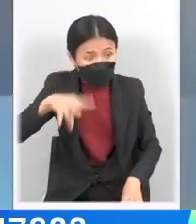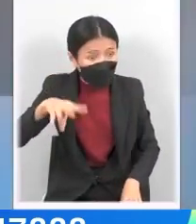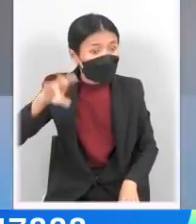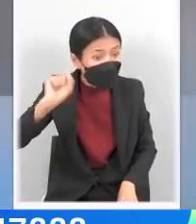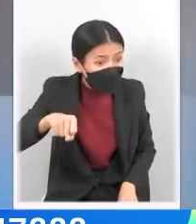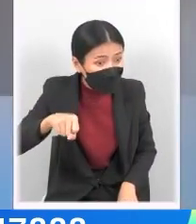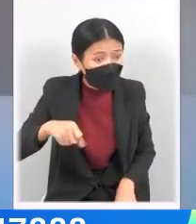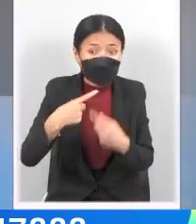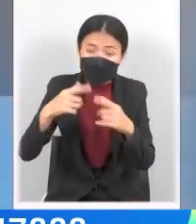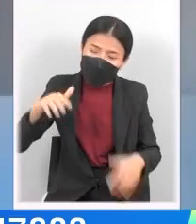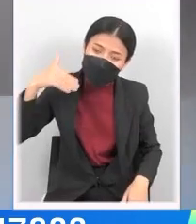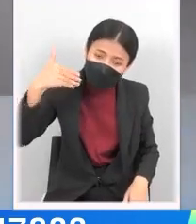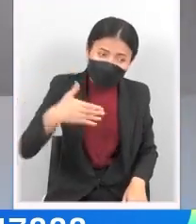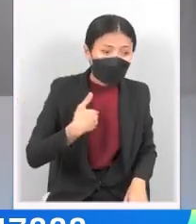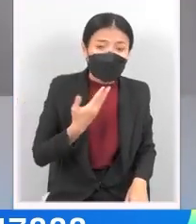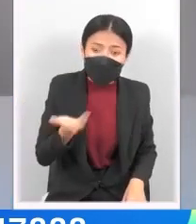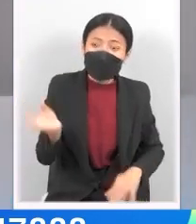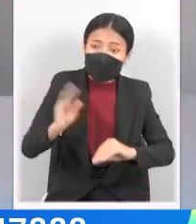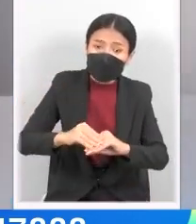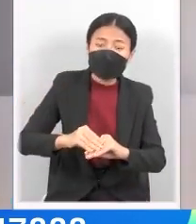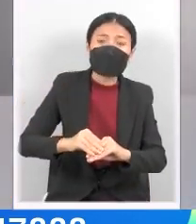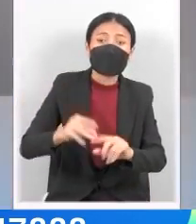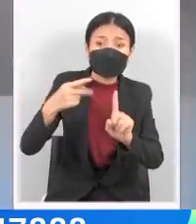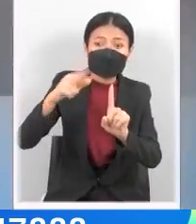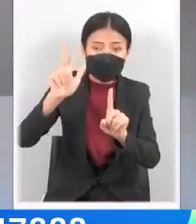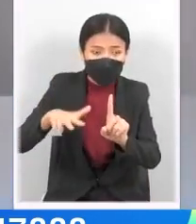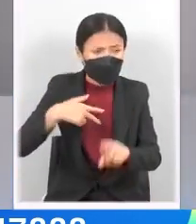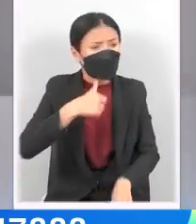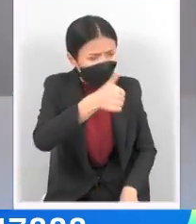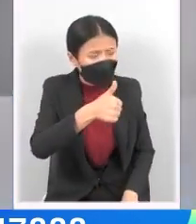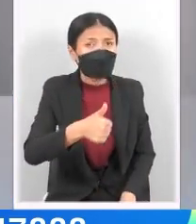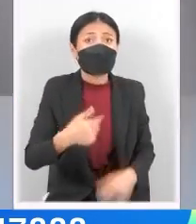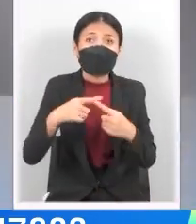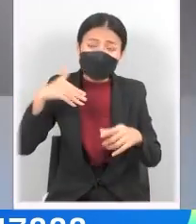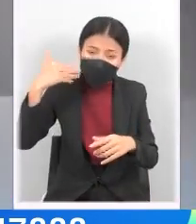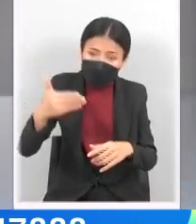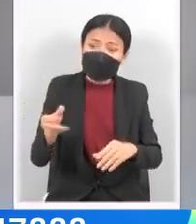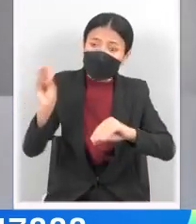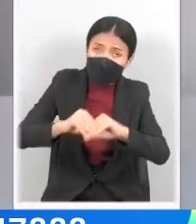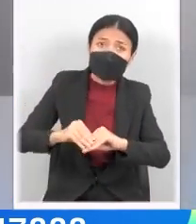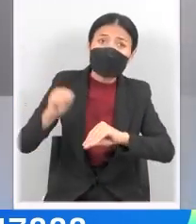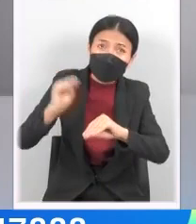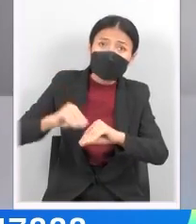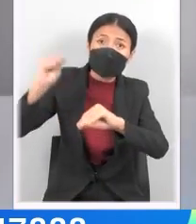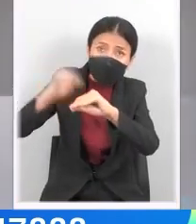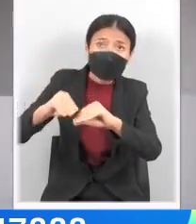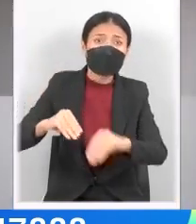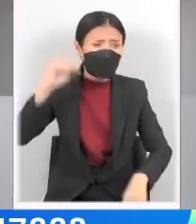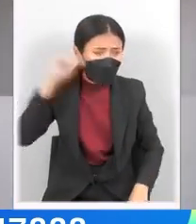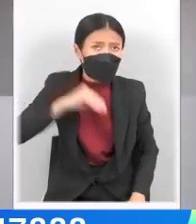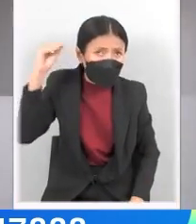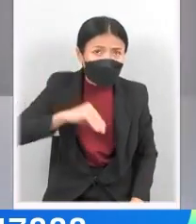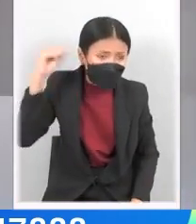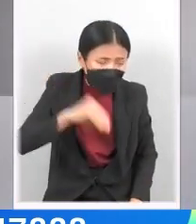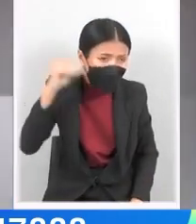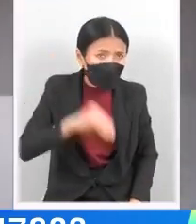ไรขอให้อยู่ 10,000 พออีกวันนึงมาป้าก็ไล่เขาอีกวันนึงมาบอกให้อยู่อาทิตย์นึงป้ามาทุกวันเลยวันเว้นวันเนี่ย